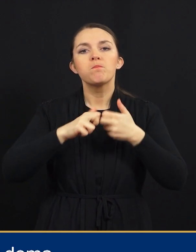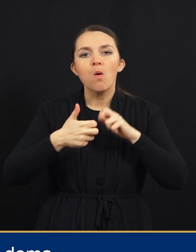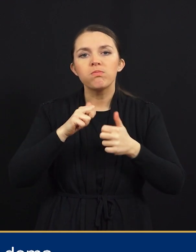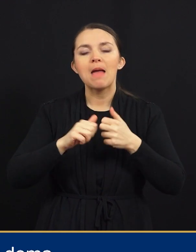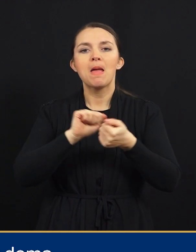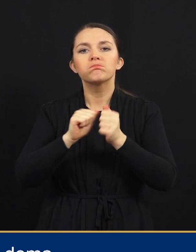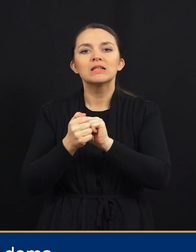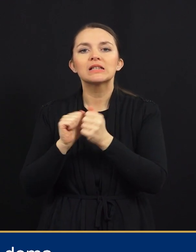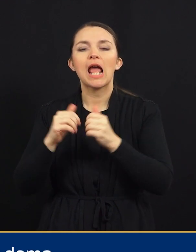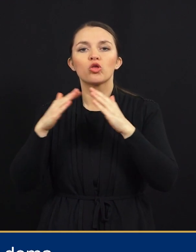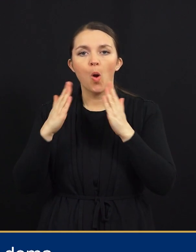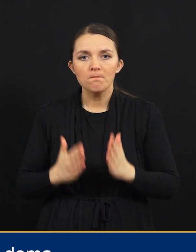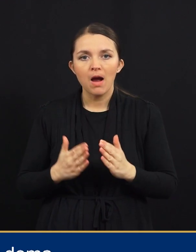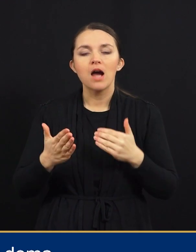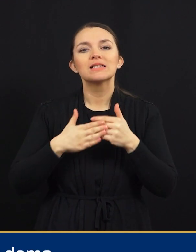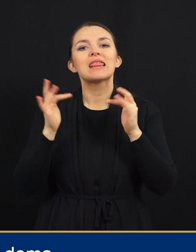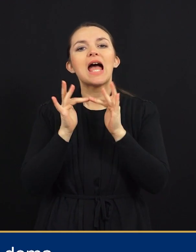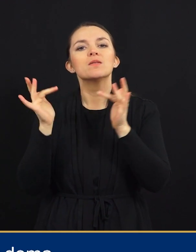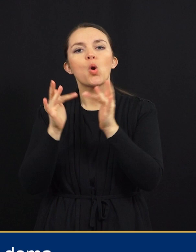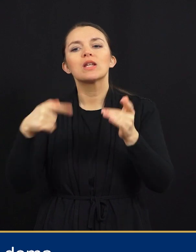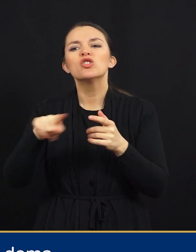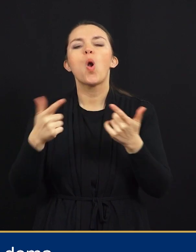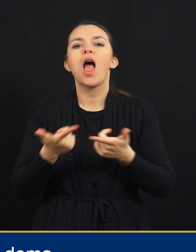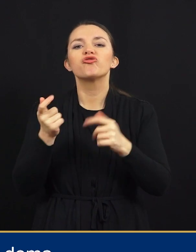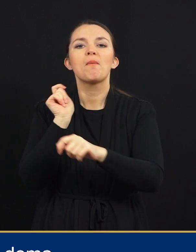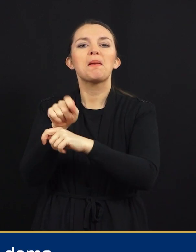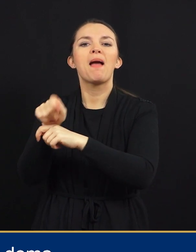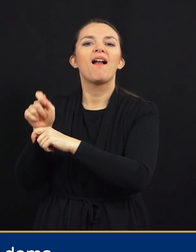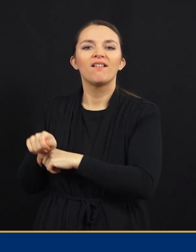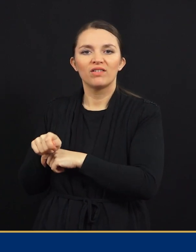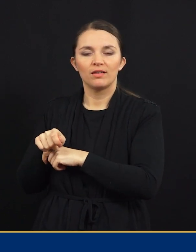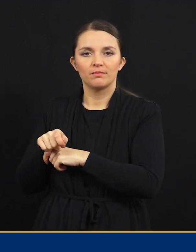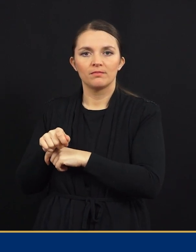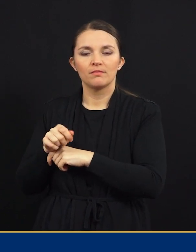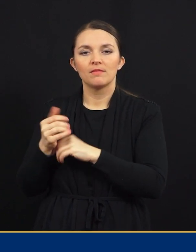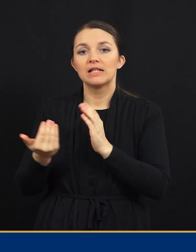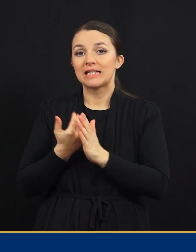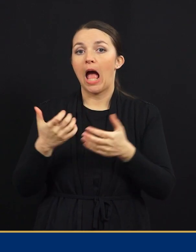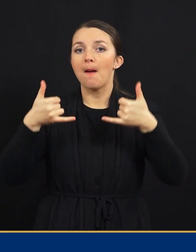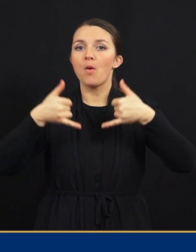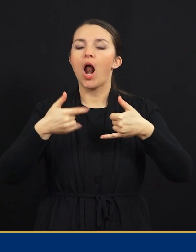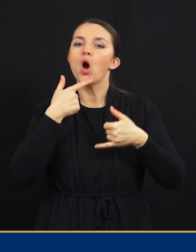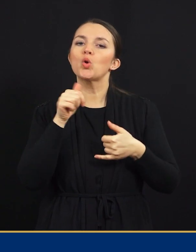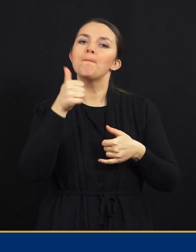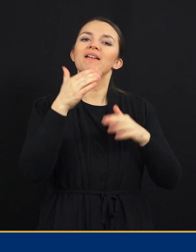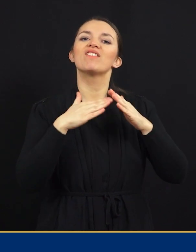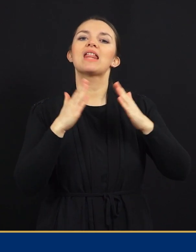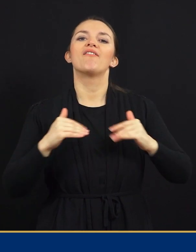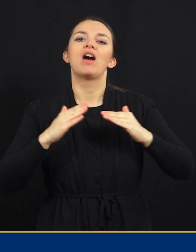in bitke doma z nasprotniki, ki so lažje premagljivi. Za pokal, kdo je prvi na